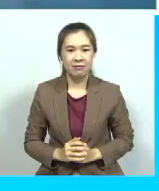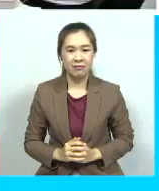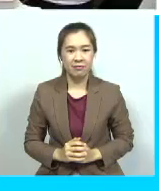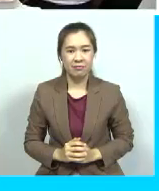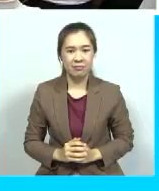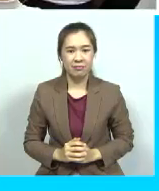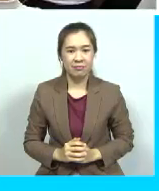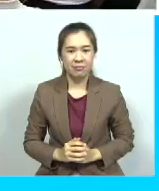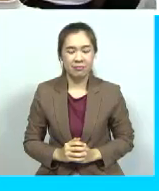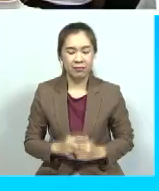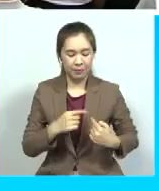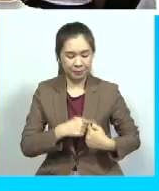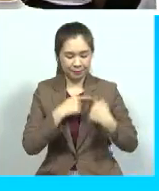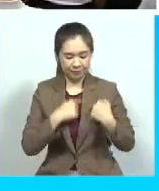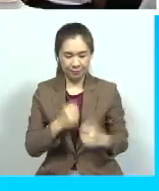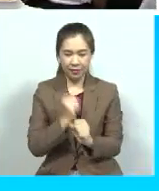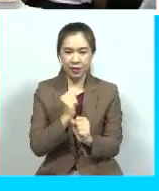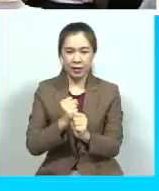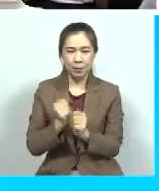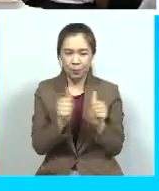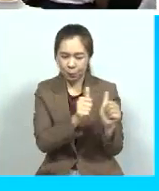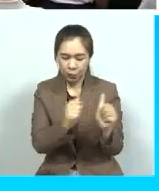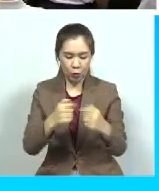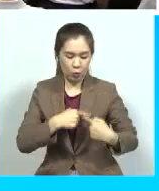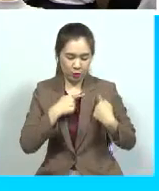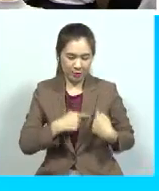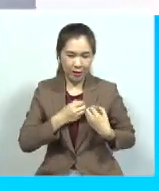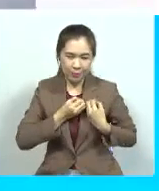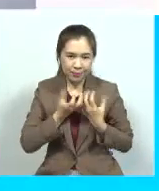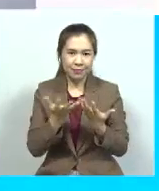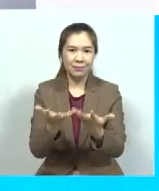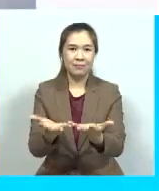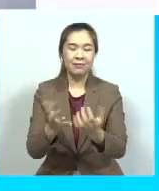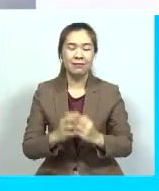ด้วยจิตอาสาพร้อมทำความดีด้วยหัวใจ